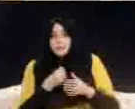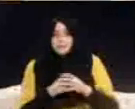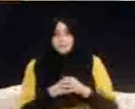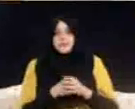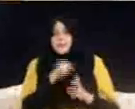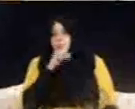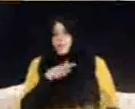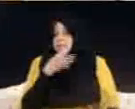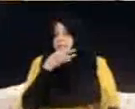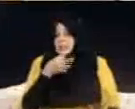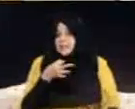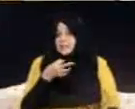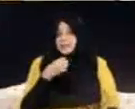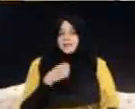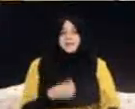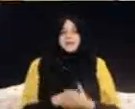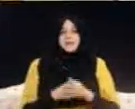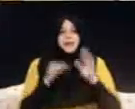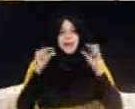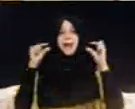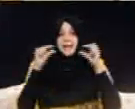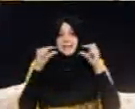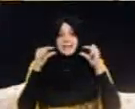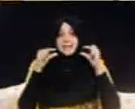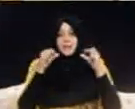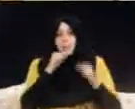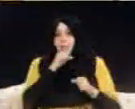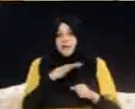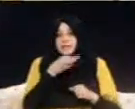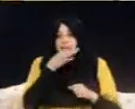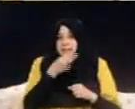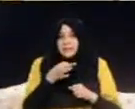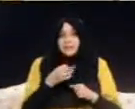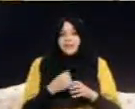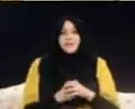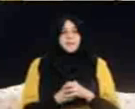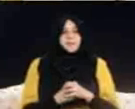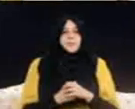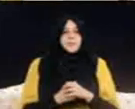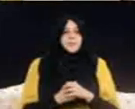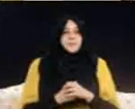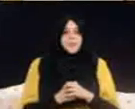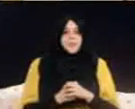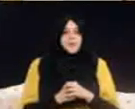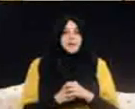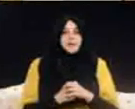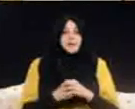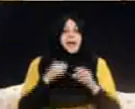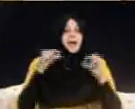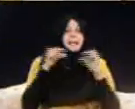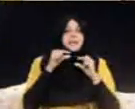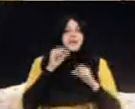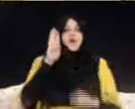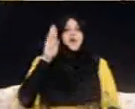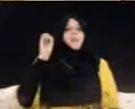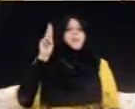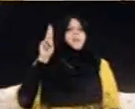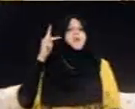الله عليه وسلم حينما قال في الحديث الذي خرجه الإمام البخاري في